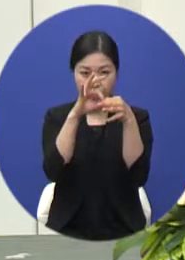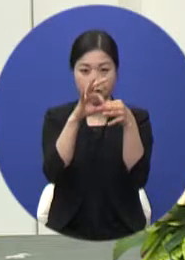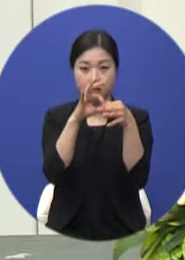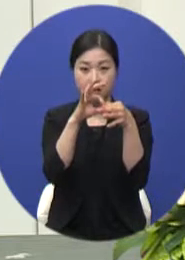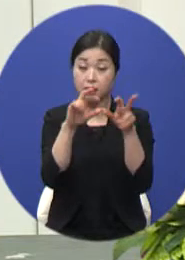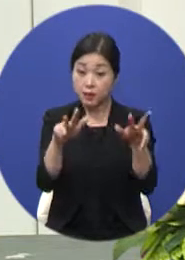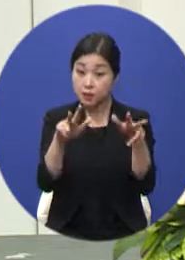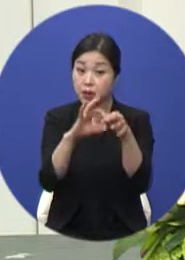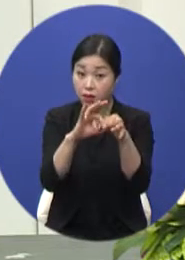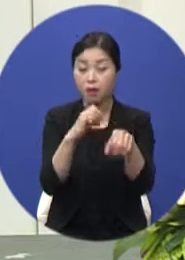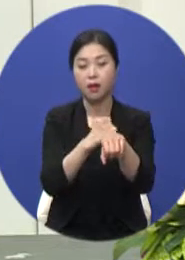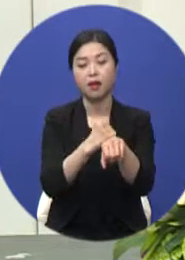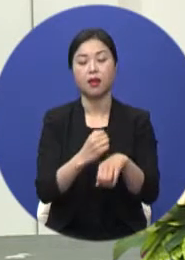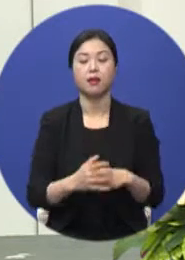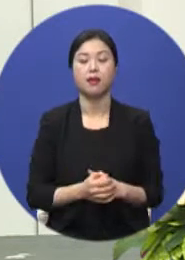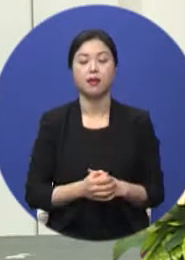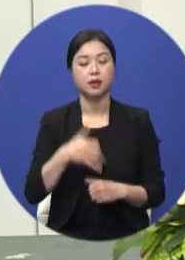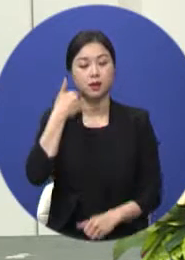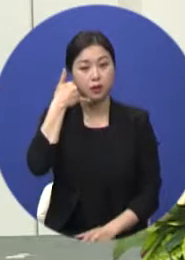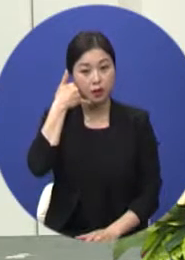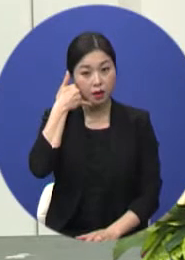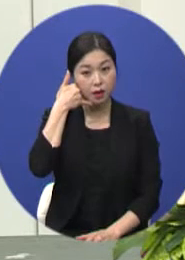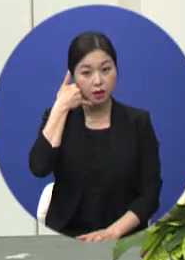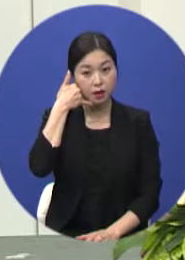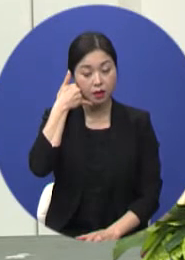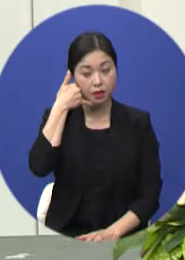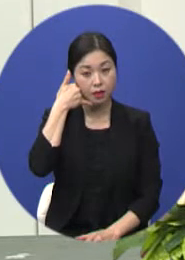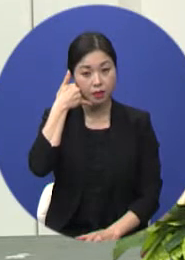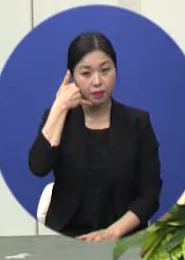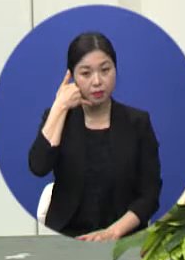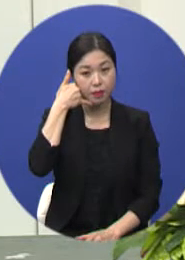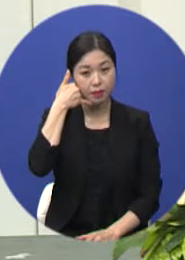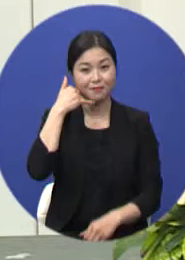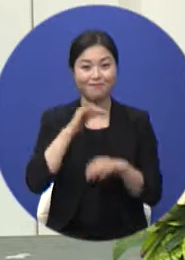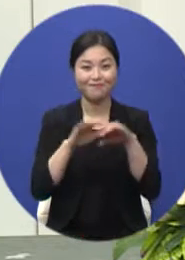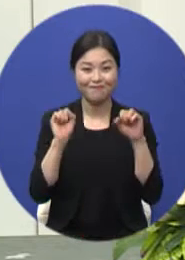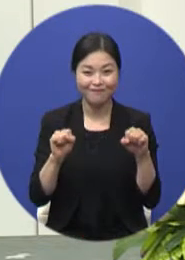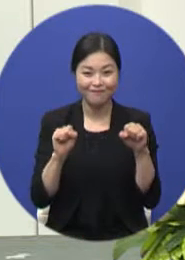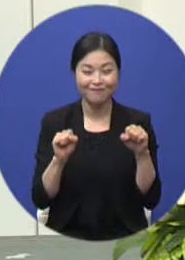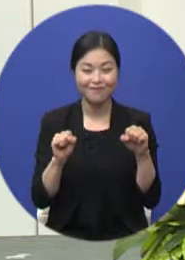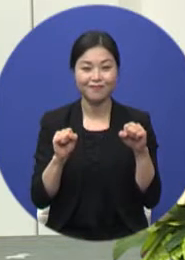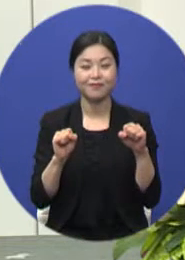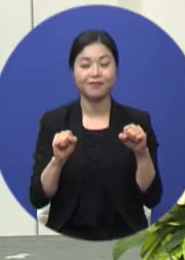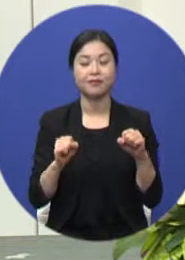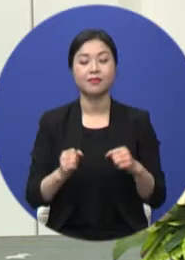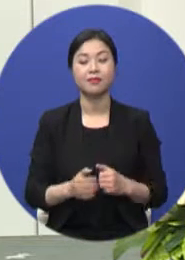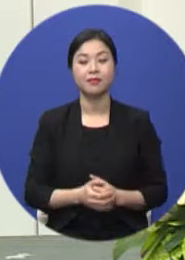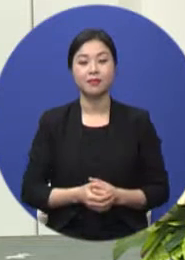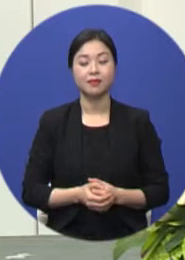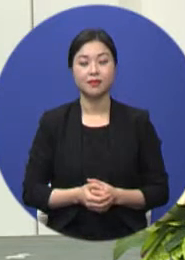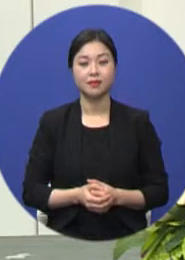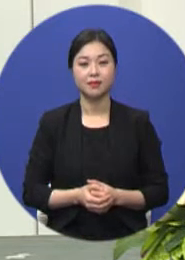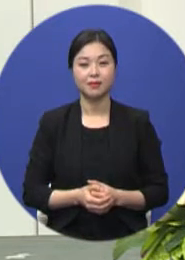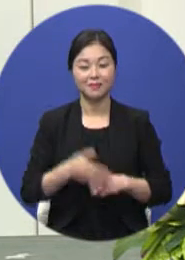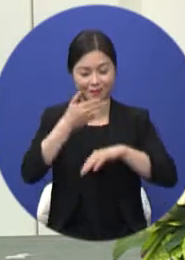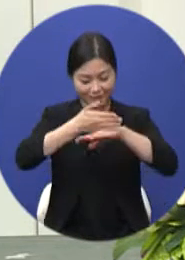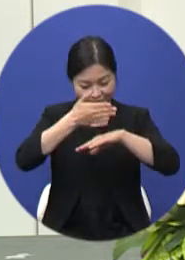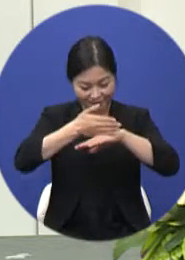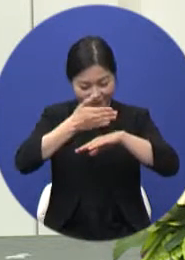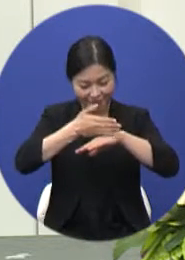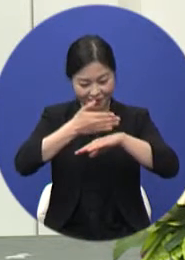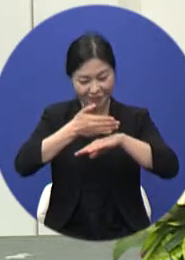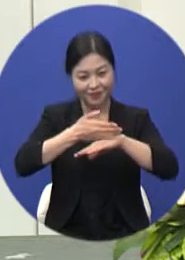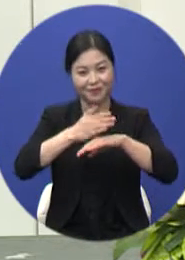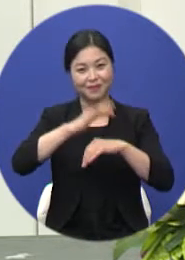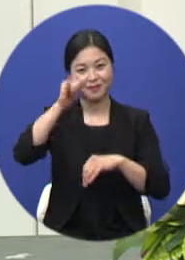전화 연결하겠습니다. 여보세요? 네, 안녕하세요. 네, 안녕하세요. 아, 감사합니다. 이렇게